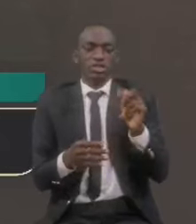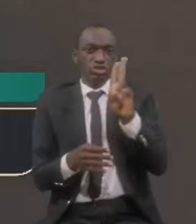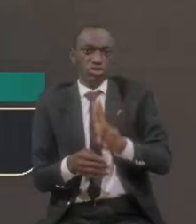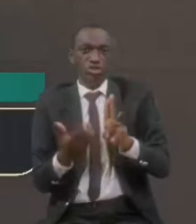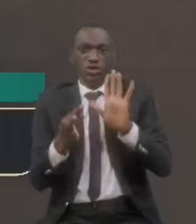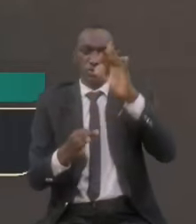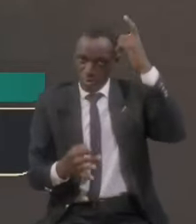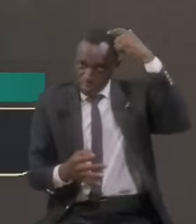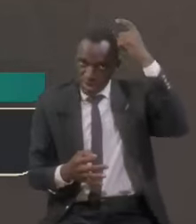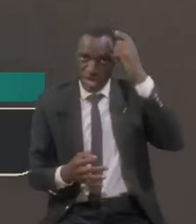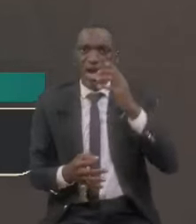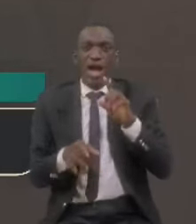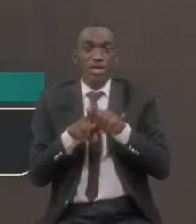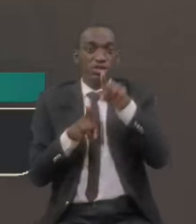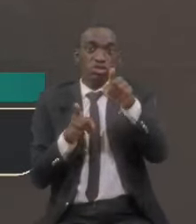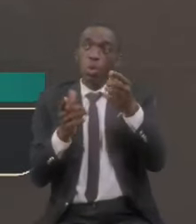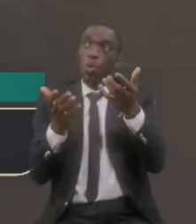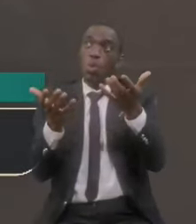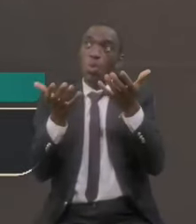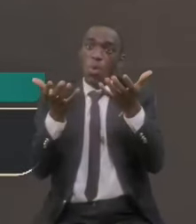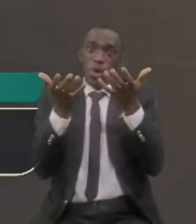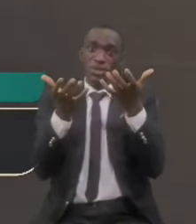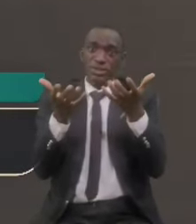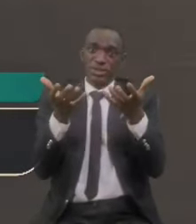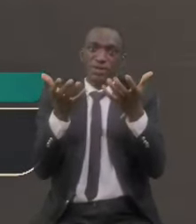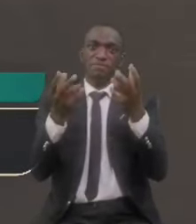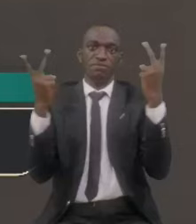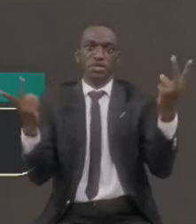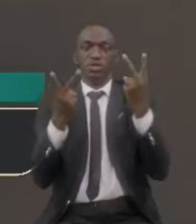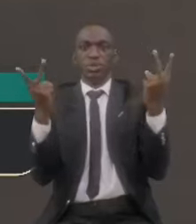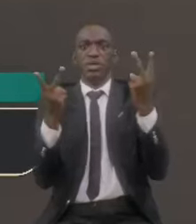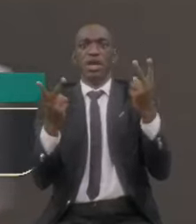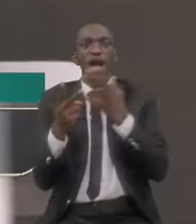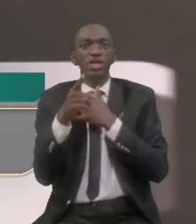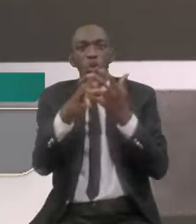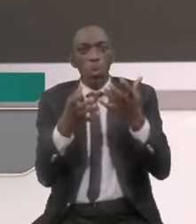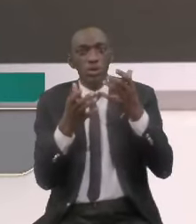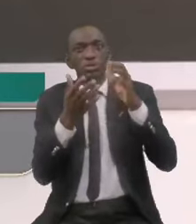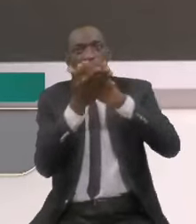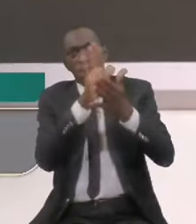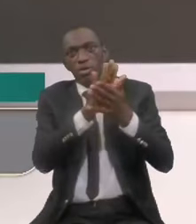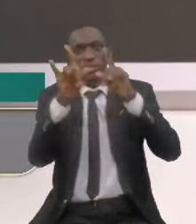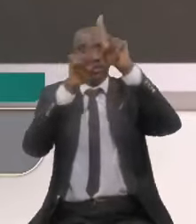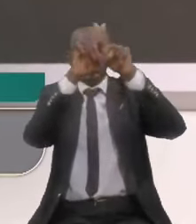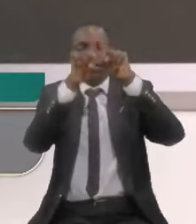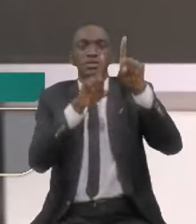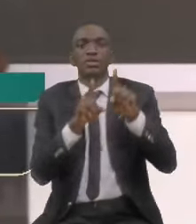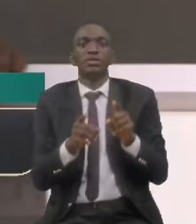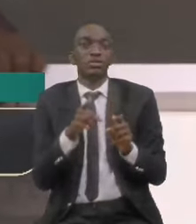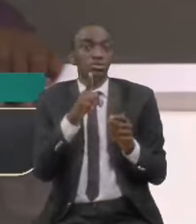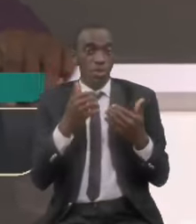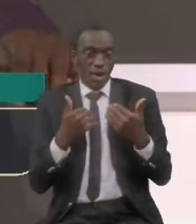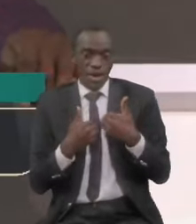Comme tu vises la victoire et le niveau d'étoile, la